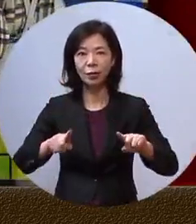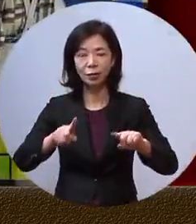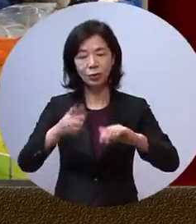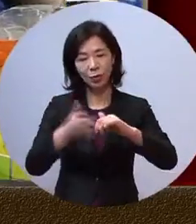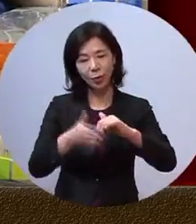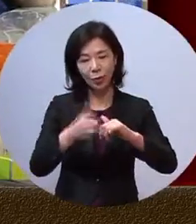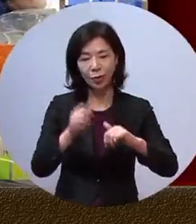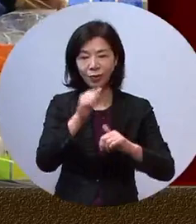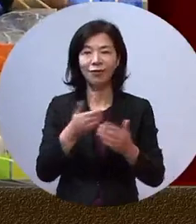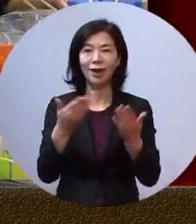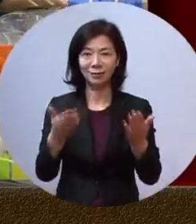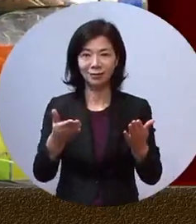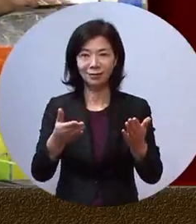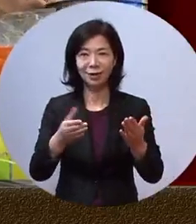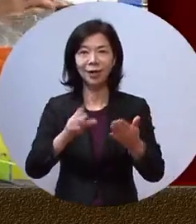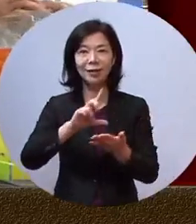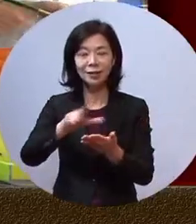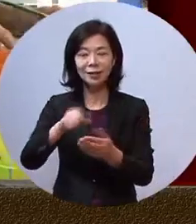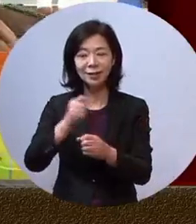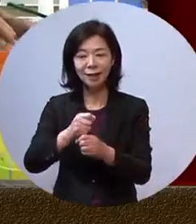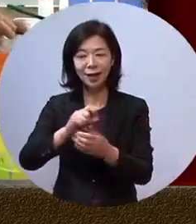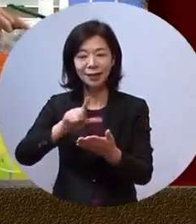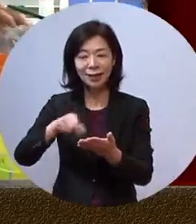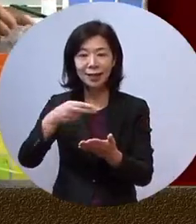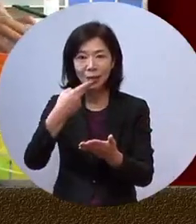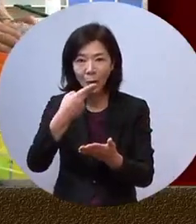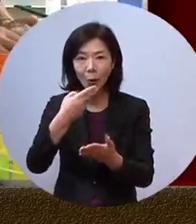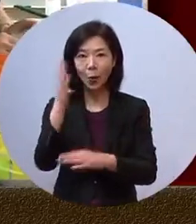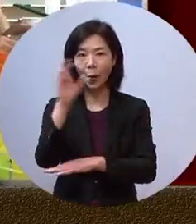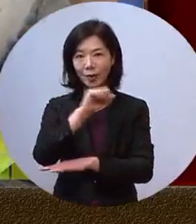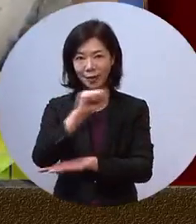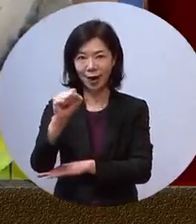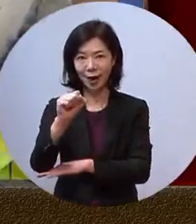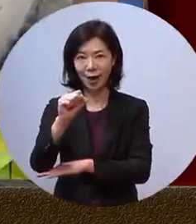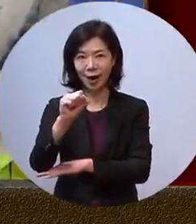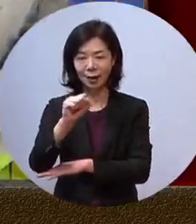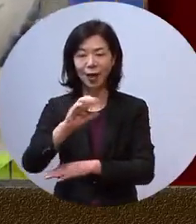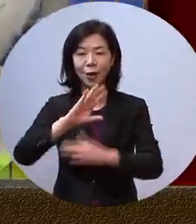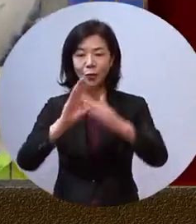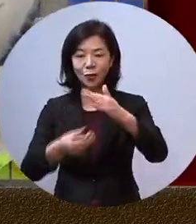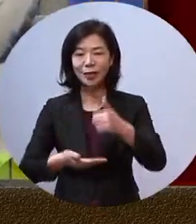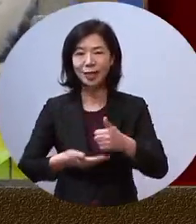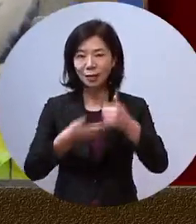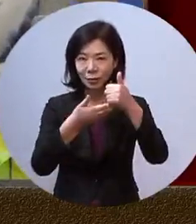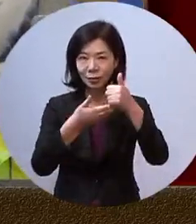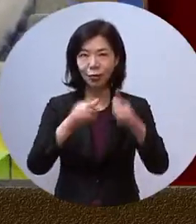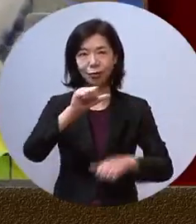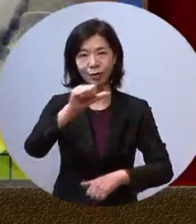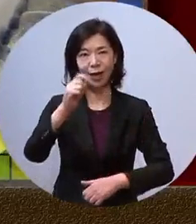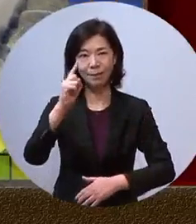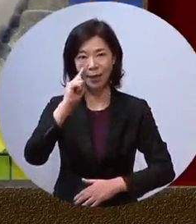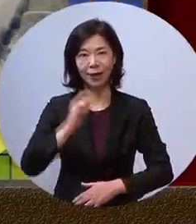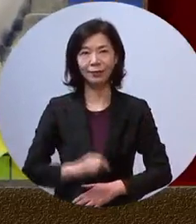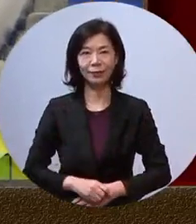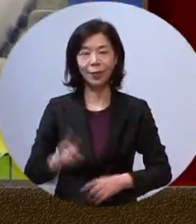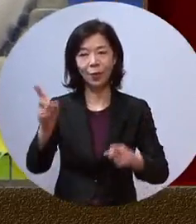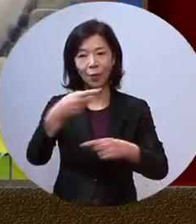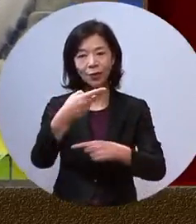介する地産地消講座藤井区の第5弾、藤沢さんの正月料理でおもてな